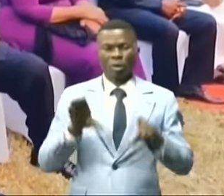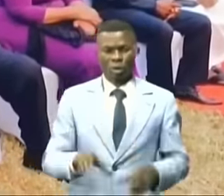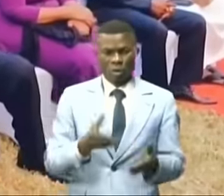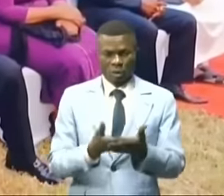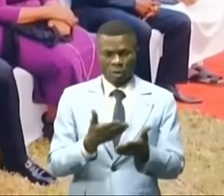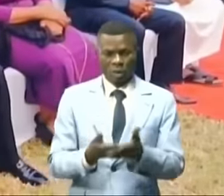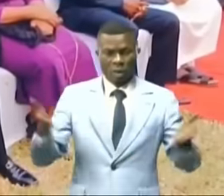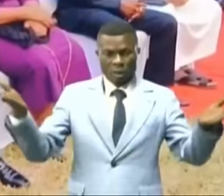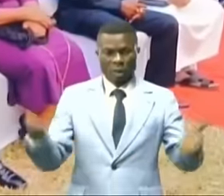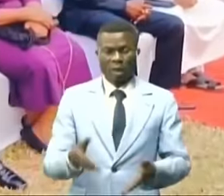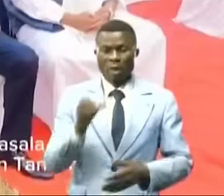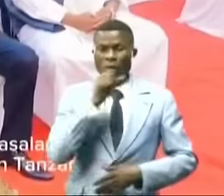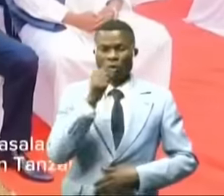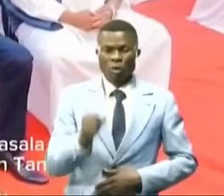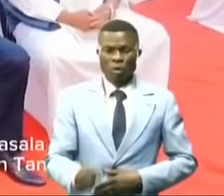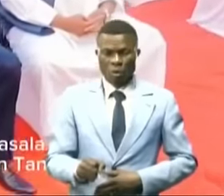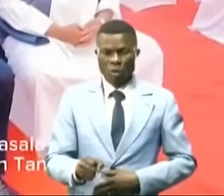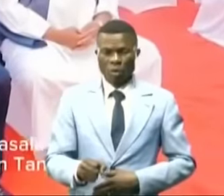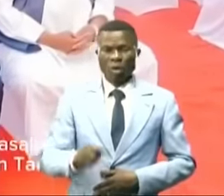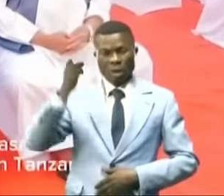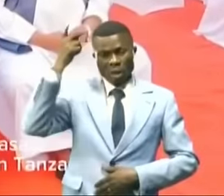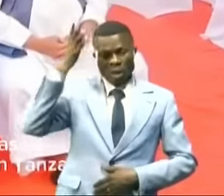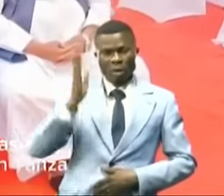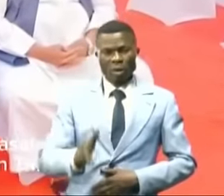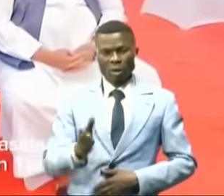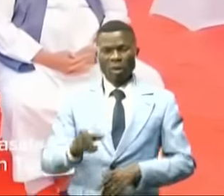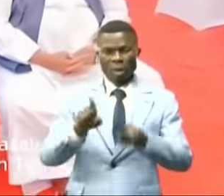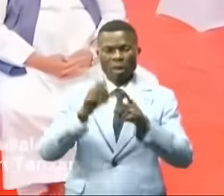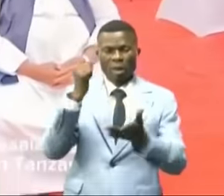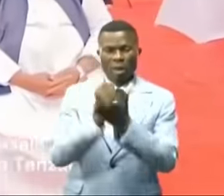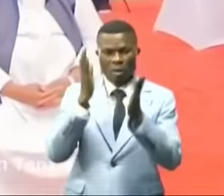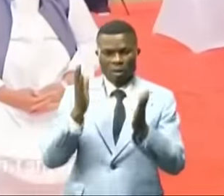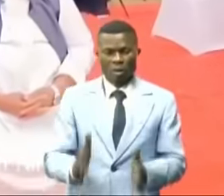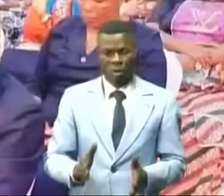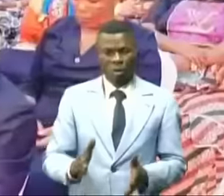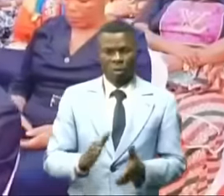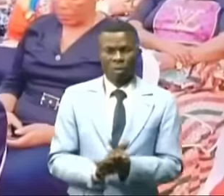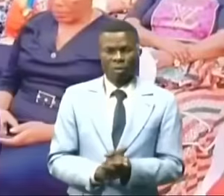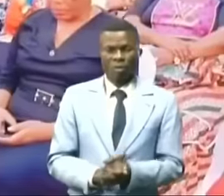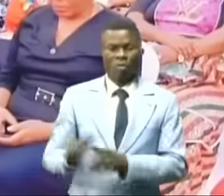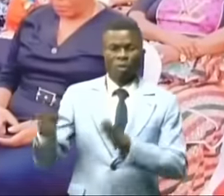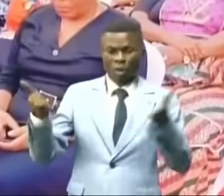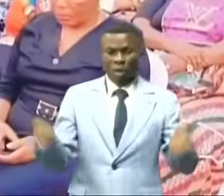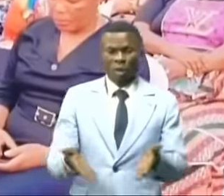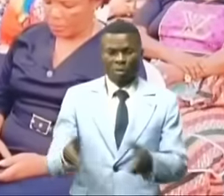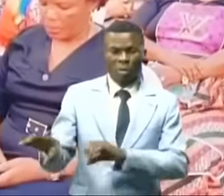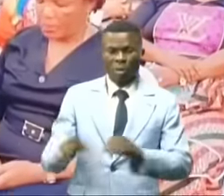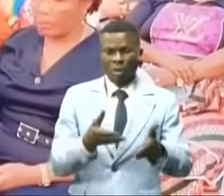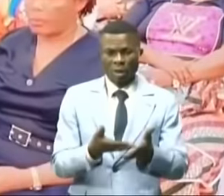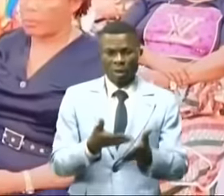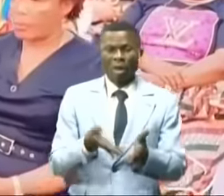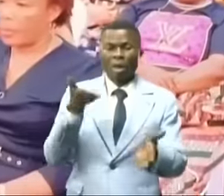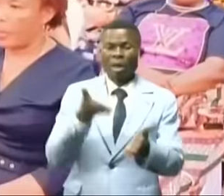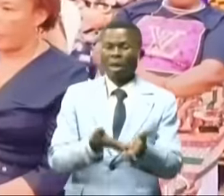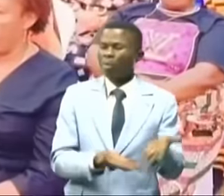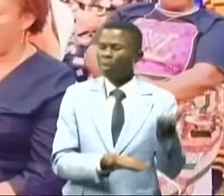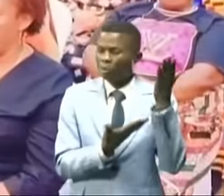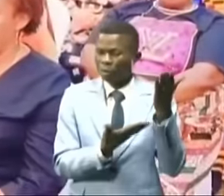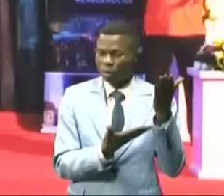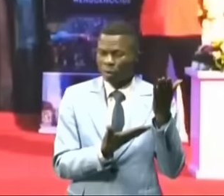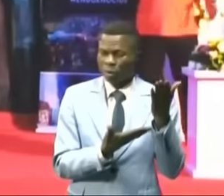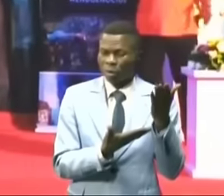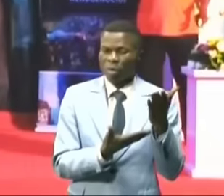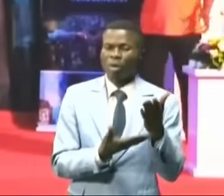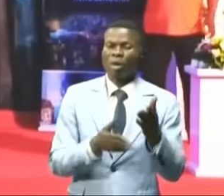La présence du doyen, du corps diplomatique et l'ambassadeur des Comores à cette célébration est un signal fort de la condamnation